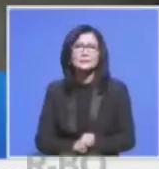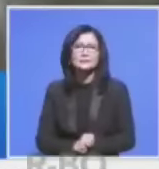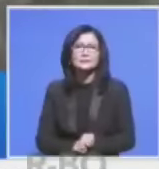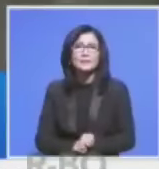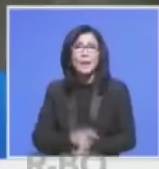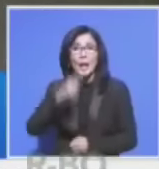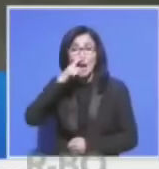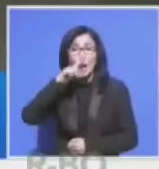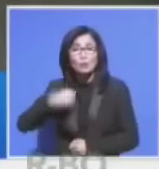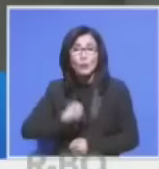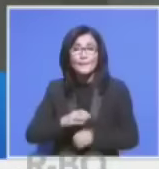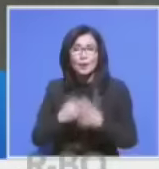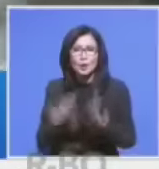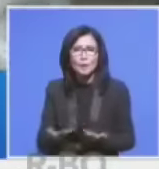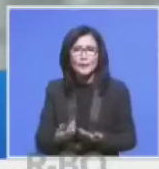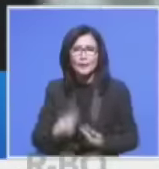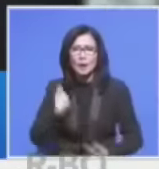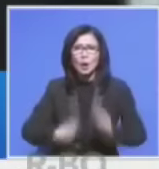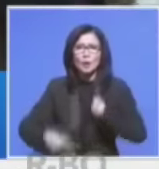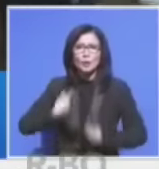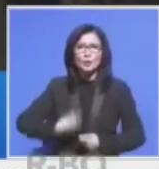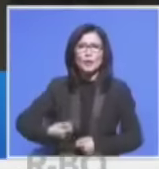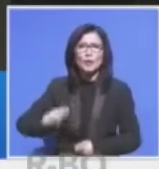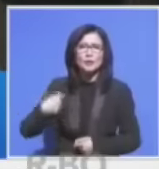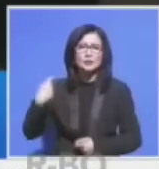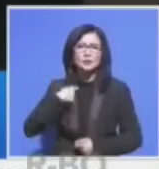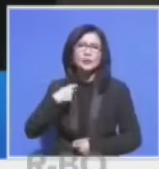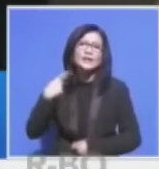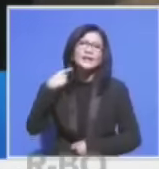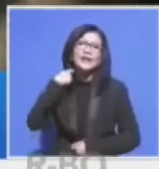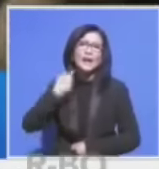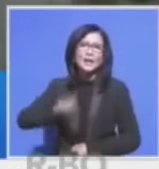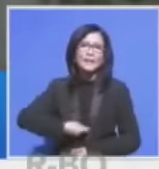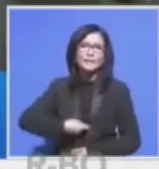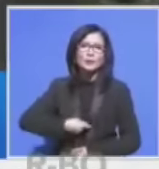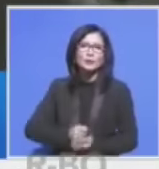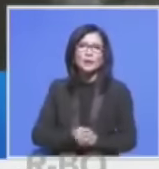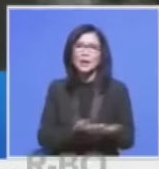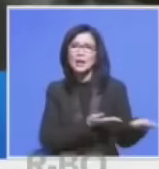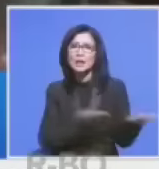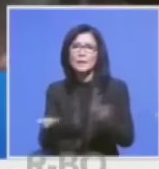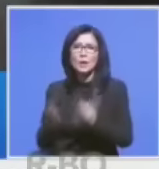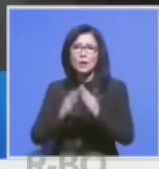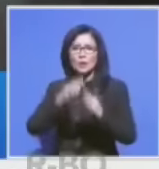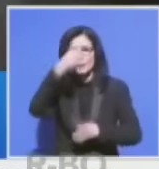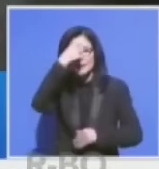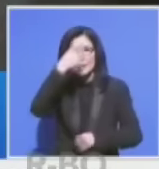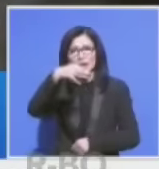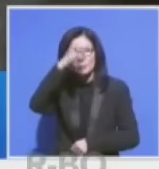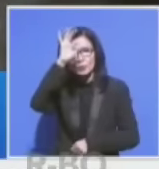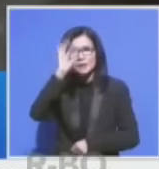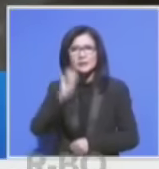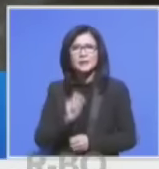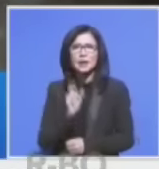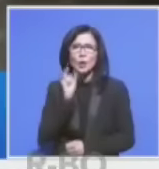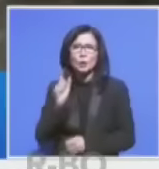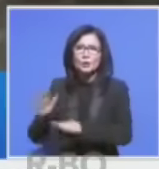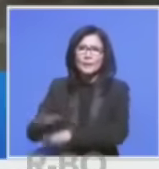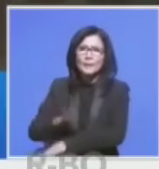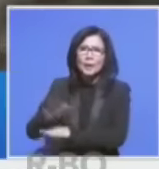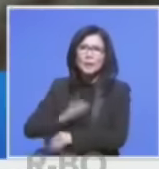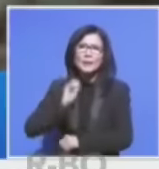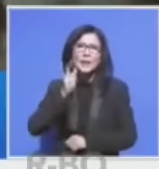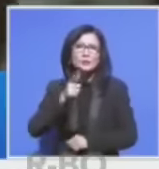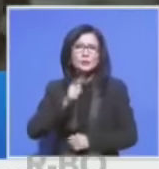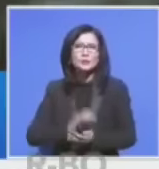Sementara suami korban Effendi yang mengalami luka tusukan benda tajam di bagian leher dan perut dirujuk ke Rumah Sakit Polri Jakarta Timur untuk mendapat perawatan lebih